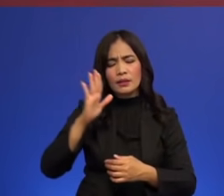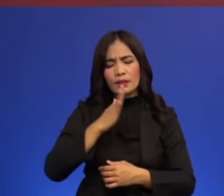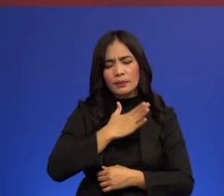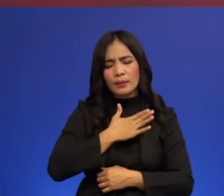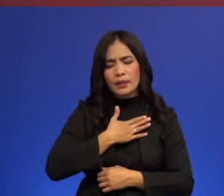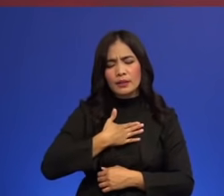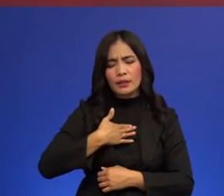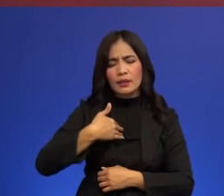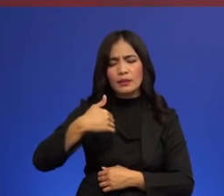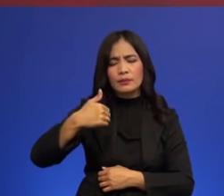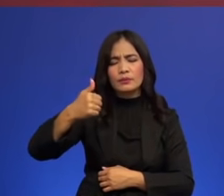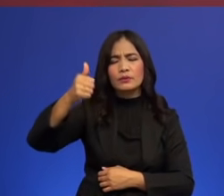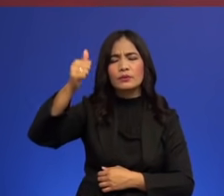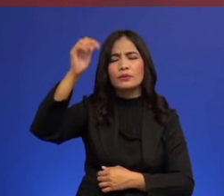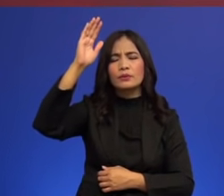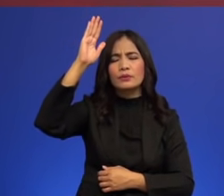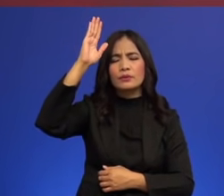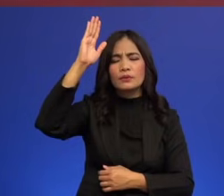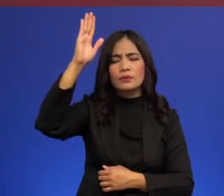kebaikanku,